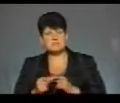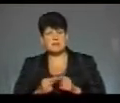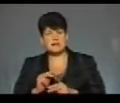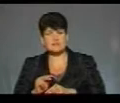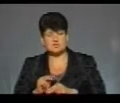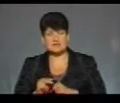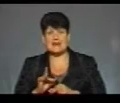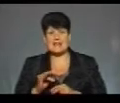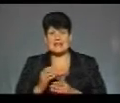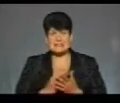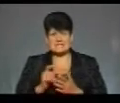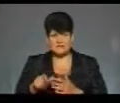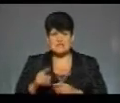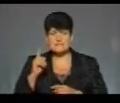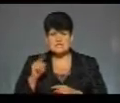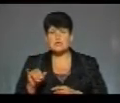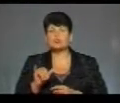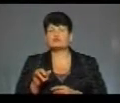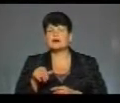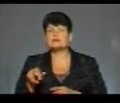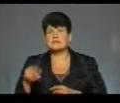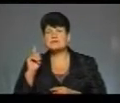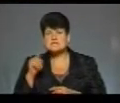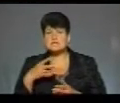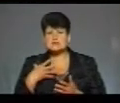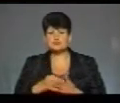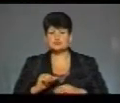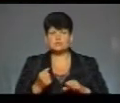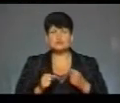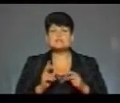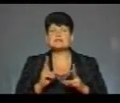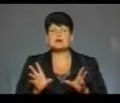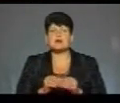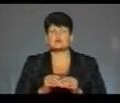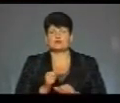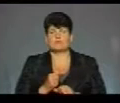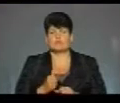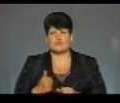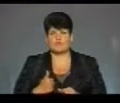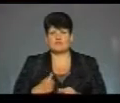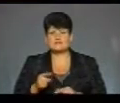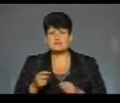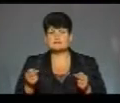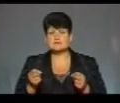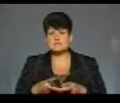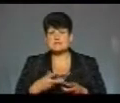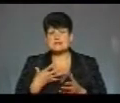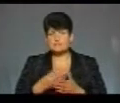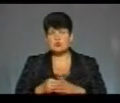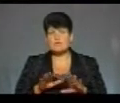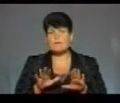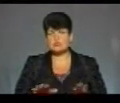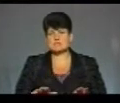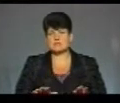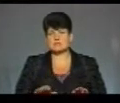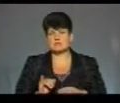він знає, що він йде до того командира, він знає своїх побратимів, з якими він буде разом воювати, він фахівець на своїй посаді,